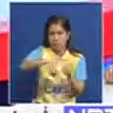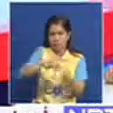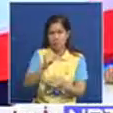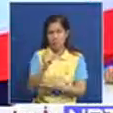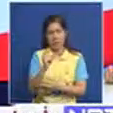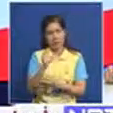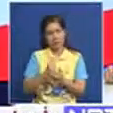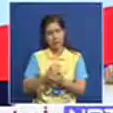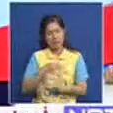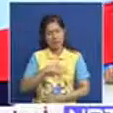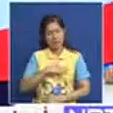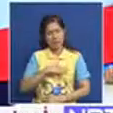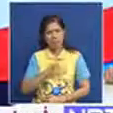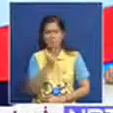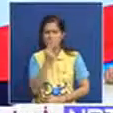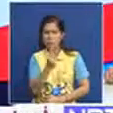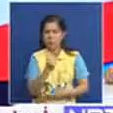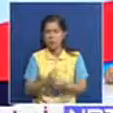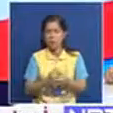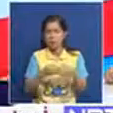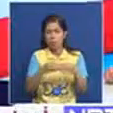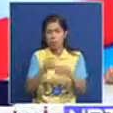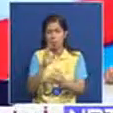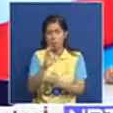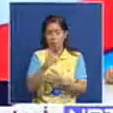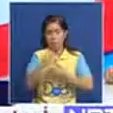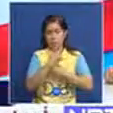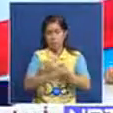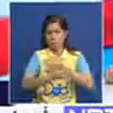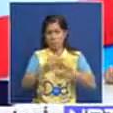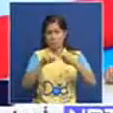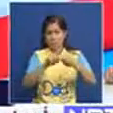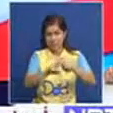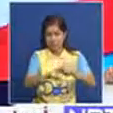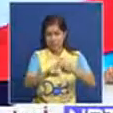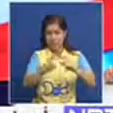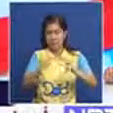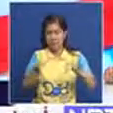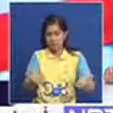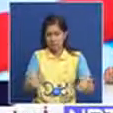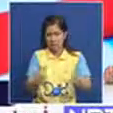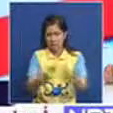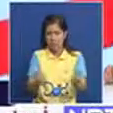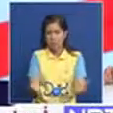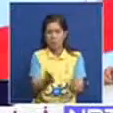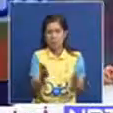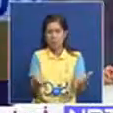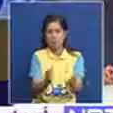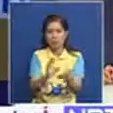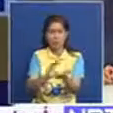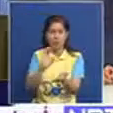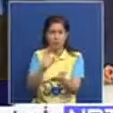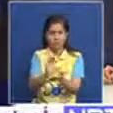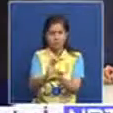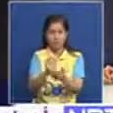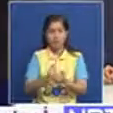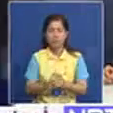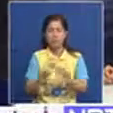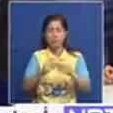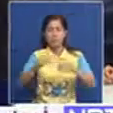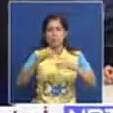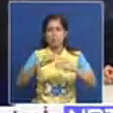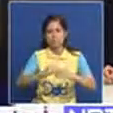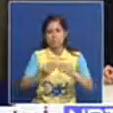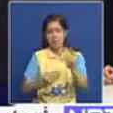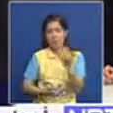ได้ยินเกี่ยวกับเรื่องของตลาดทางฝั่งรัสเซียแต่ว่าตอนนี้จะมีการส่งเสริมการลงทุนมากยิ่งขึ้นนะคะเพื่อที่จะเพิ่มโอกาสในการขยายการค้าการลงทุ